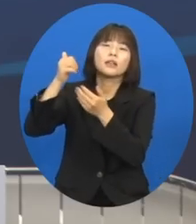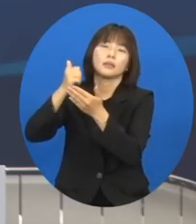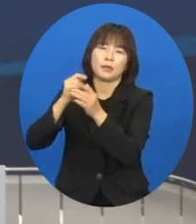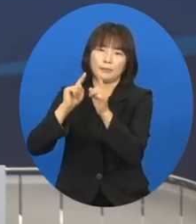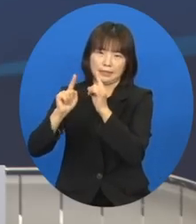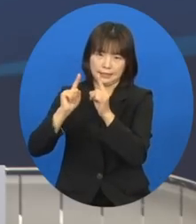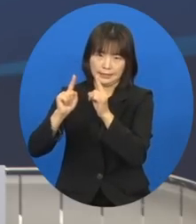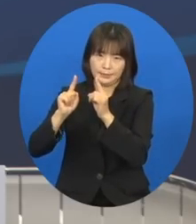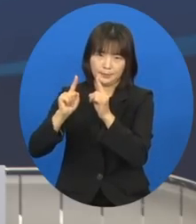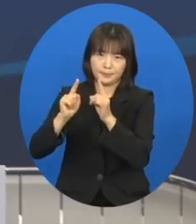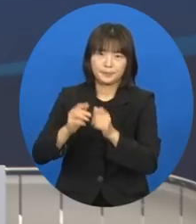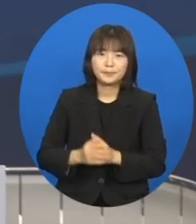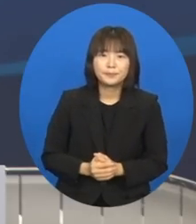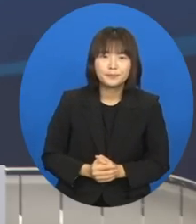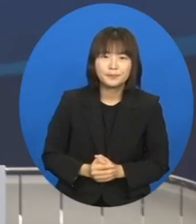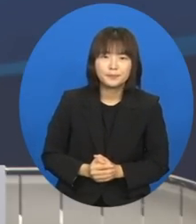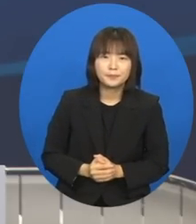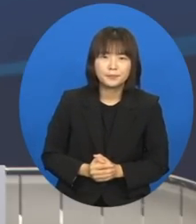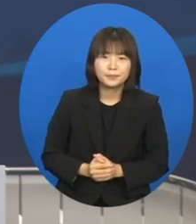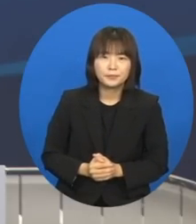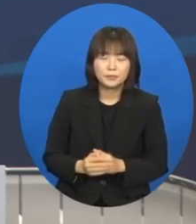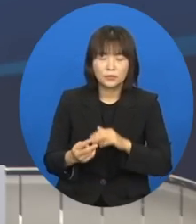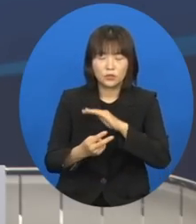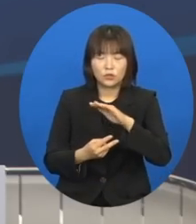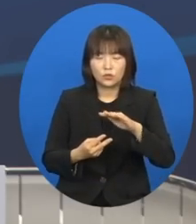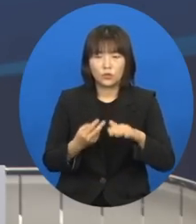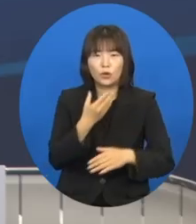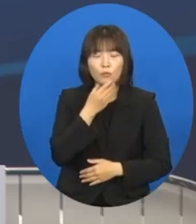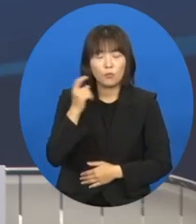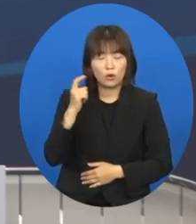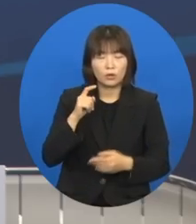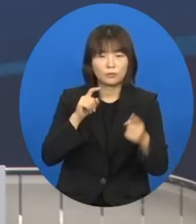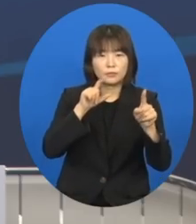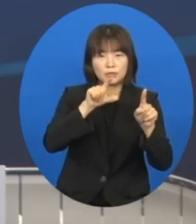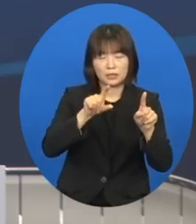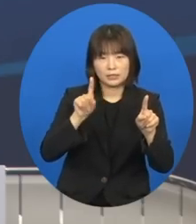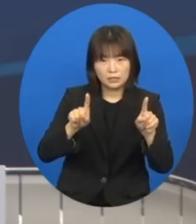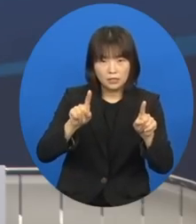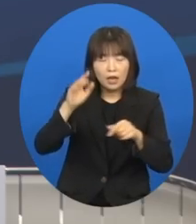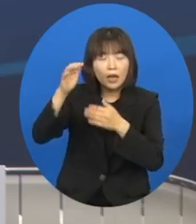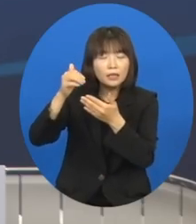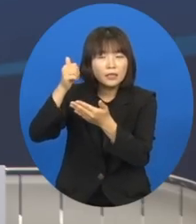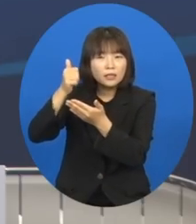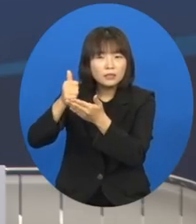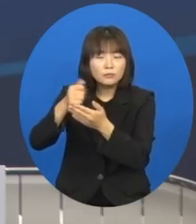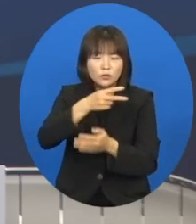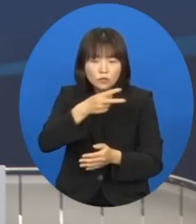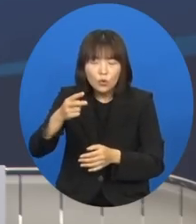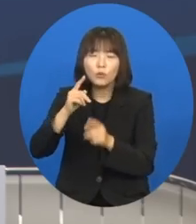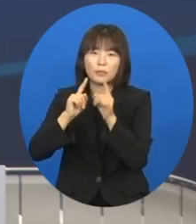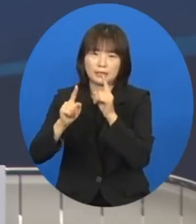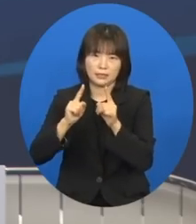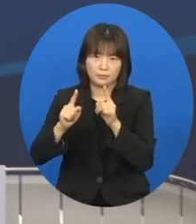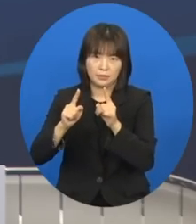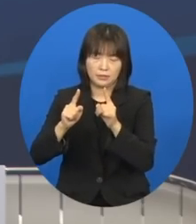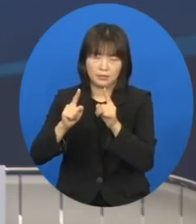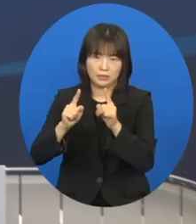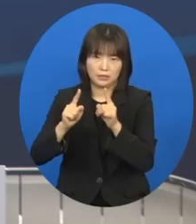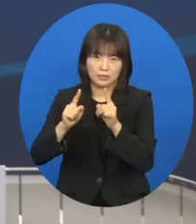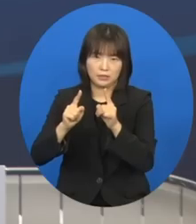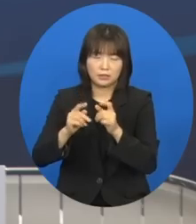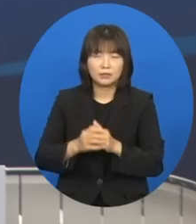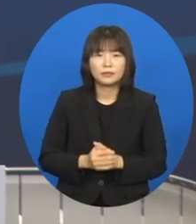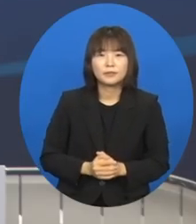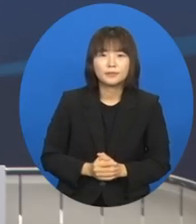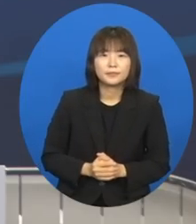하나님의 말씀, 요한복음 1장 1절에 하나님은 곧 말씀이라, 말씀이 하나님, 로고스를 선포하고